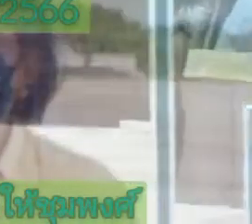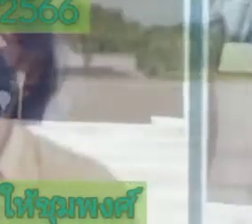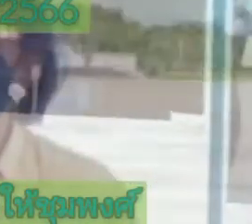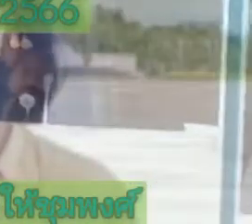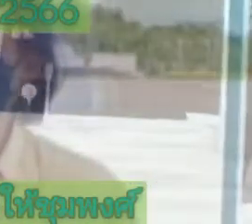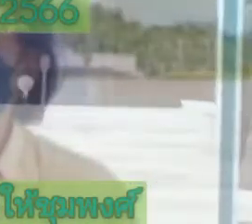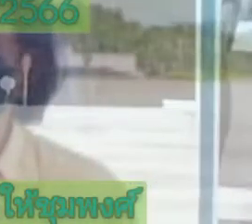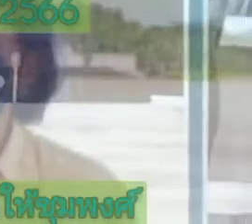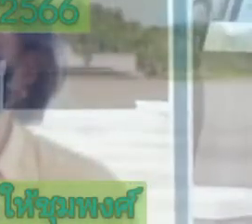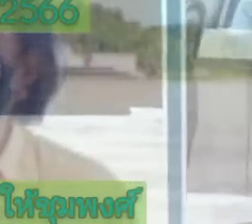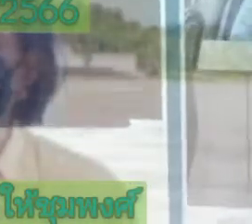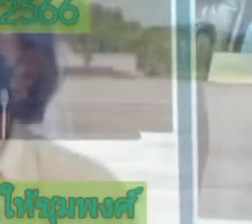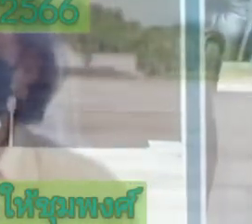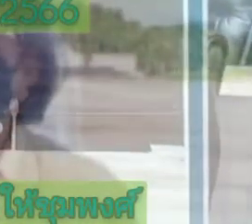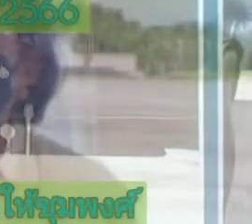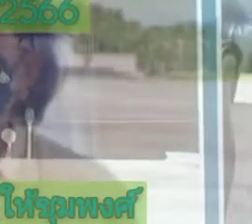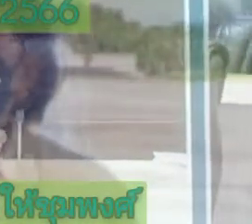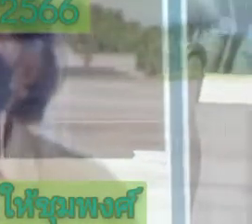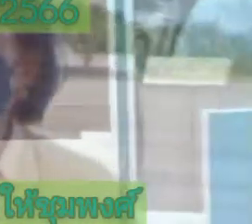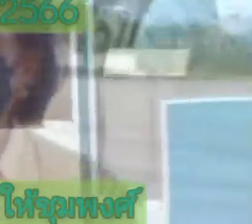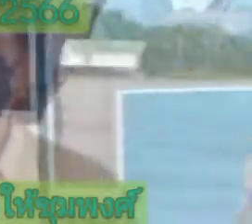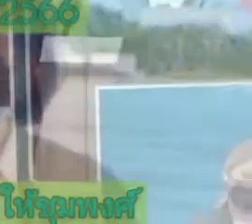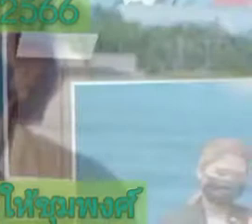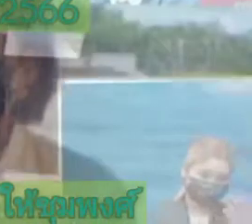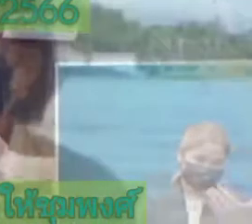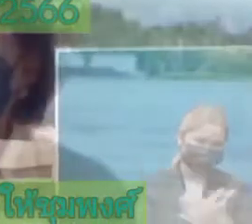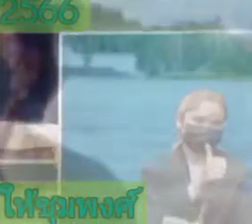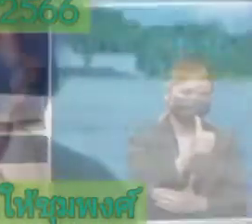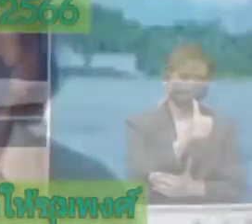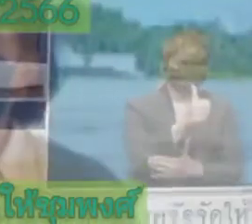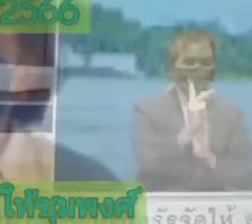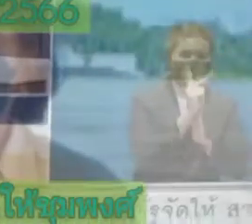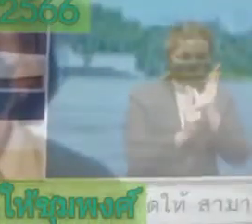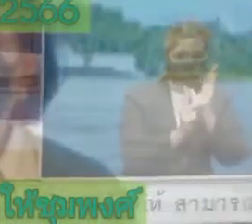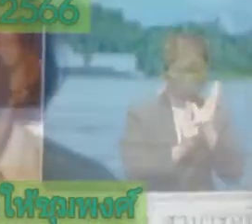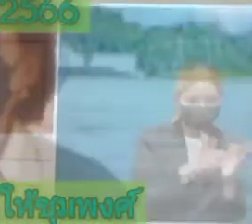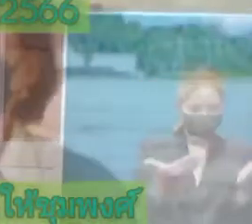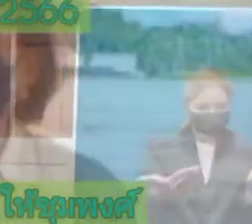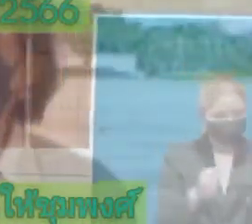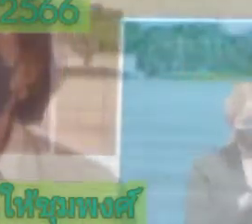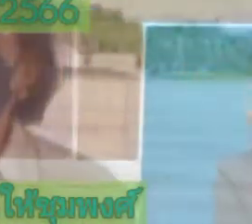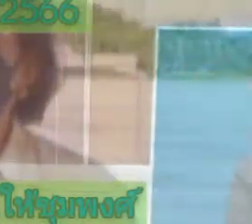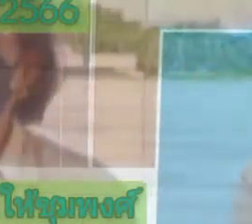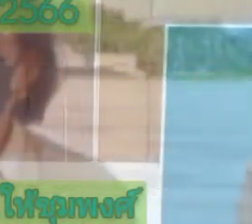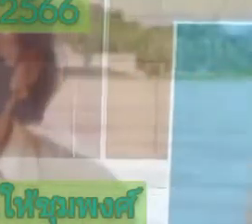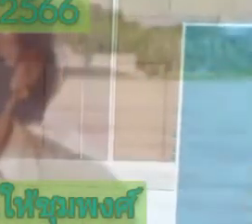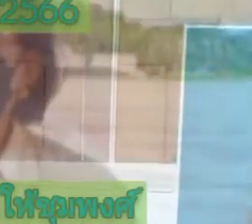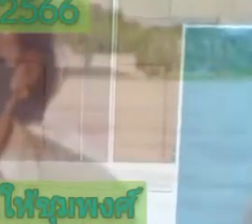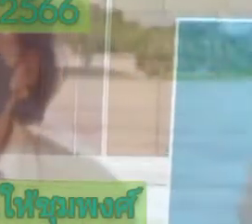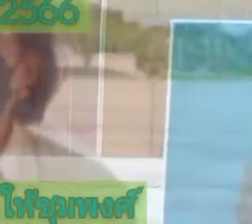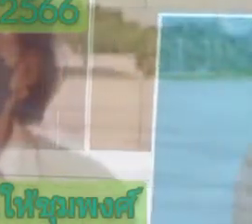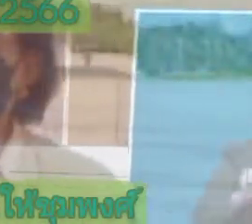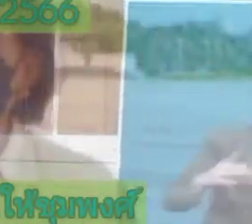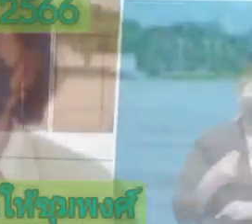งการจะทำเรื่องบิ๊กเดต้าต่างๆทำแล้วทั้งหมดนะครับต้องแก้ไขกฎหมายถึงหลายฉบับหลายตัวต้องทำกฎหมายใหม่นะครับไม่ใช่นึกจะทำนึกจะอะไรก็ได้หมดทุก